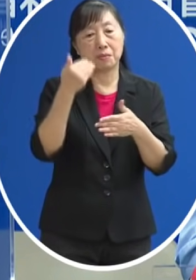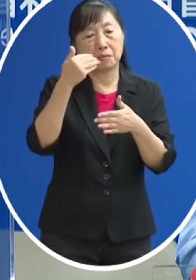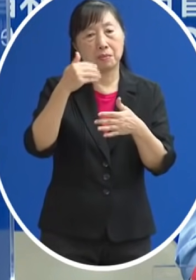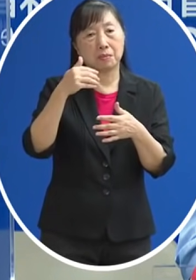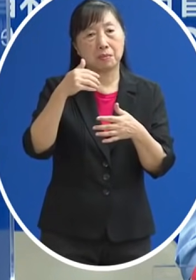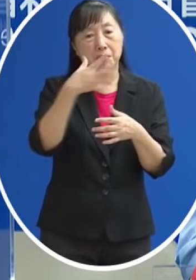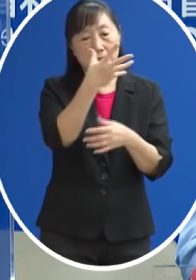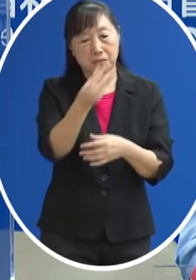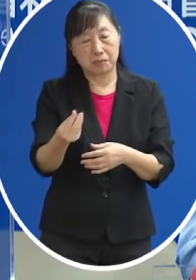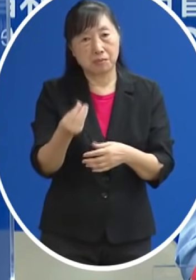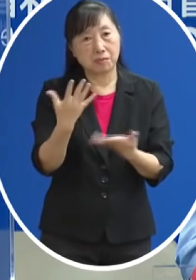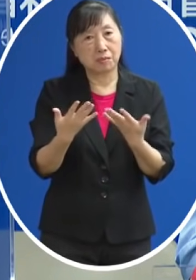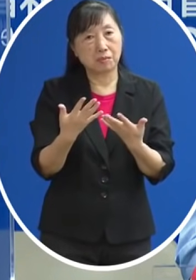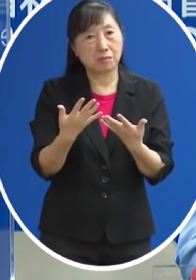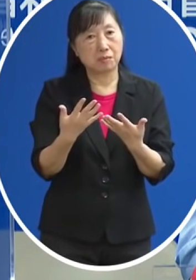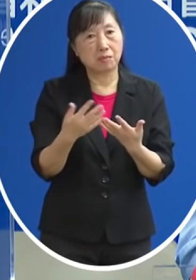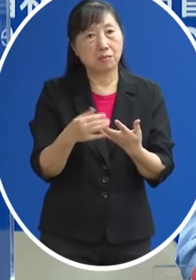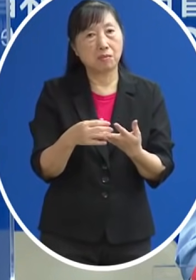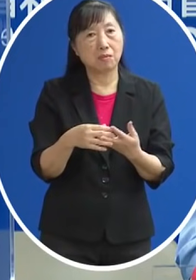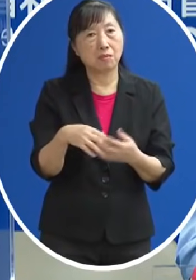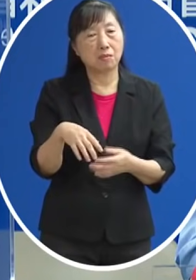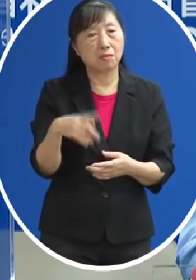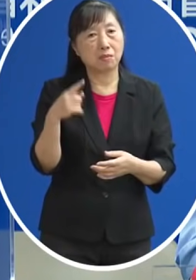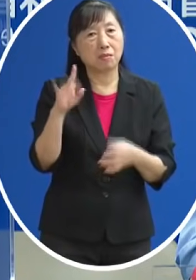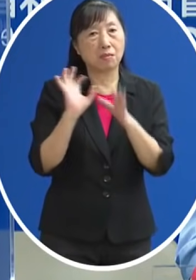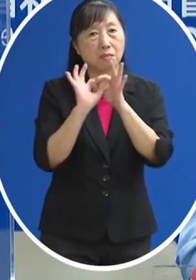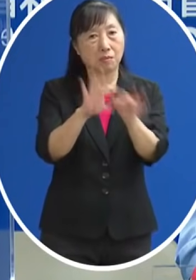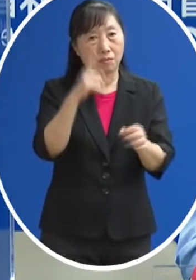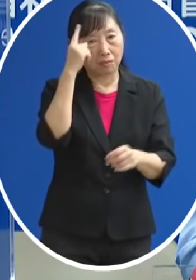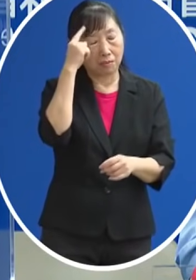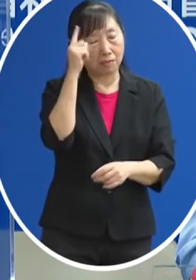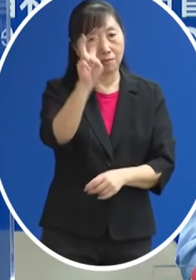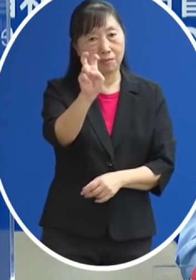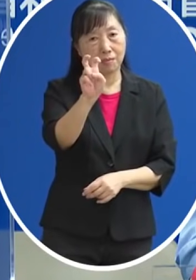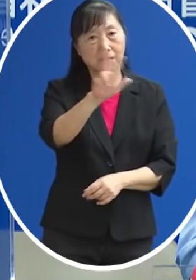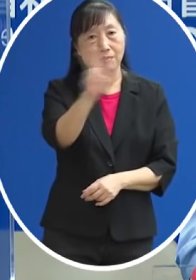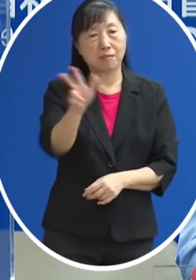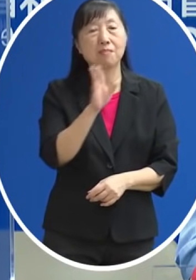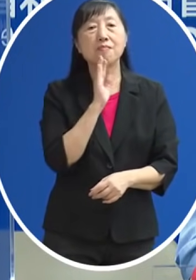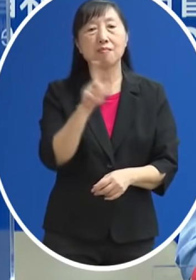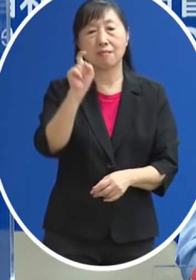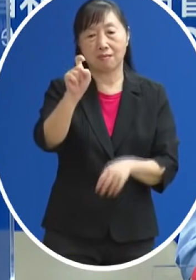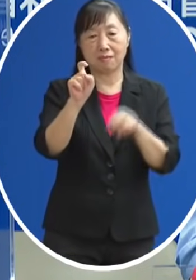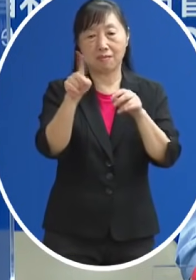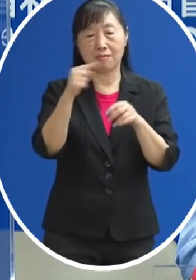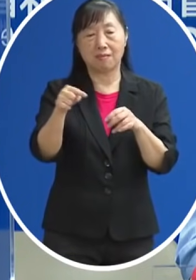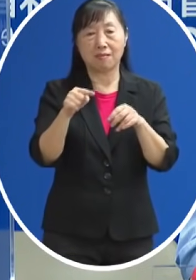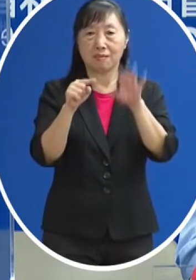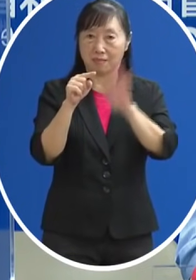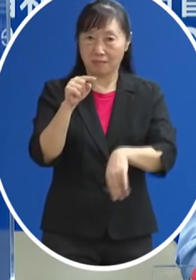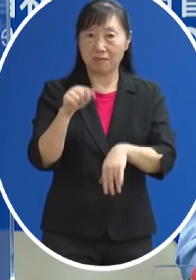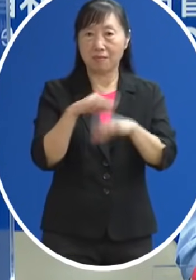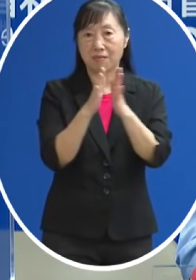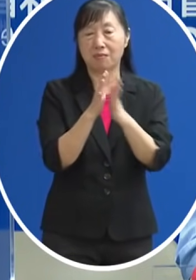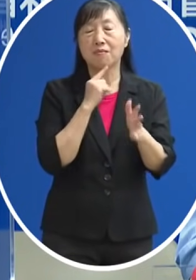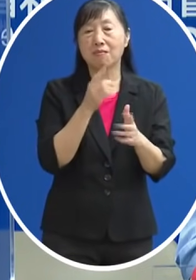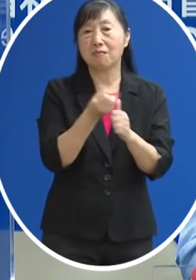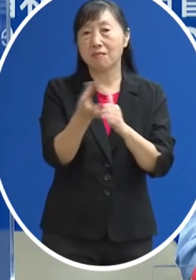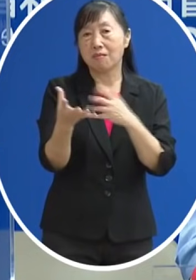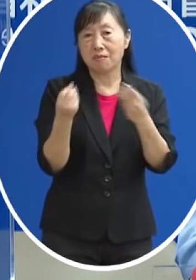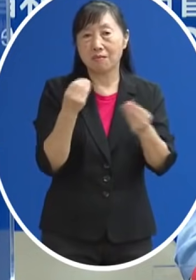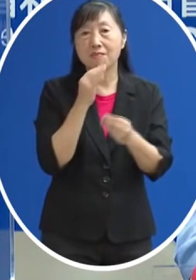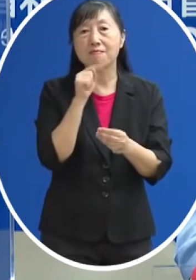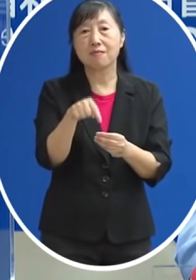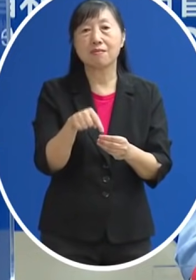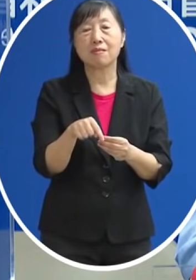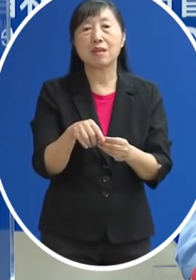到应该有20天了，有连续20天没有超过10例的不明感染源，那上个礼拜更是